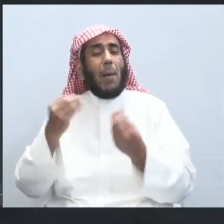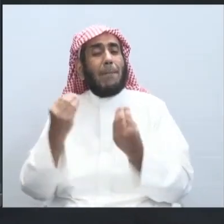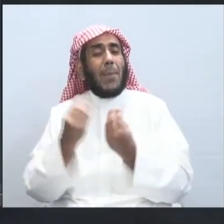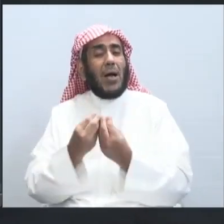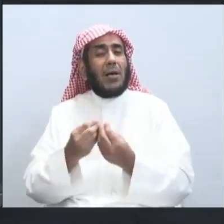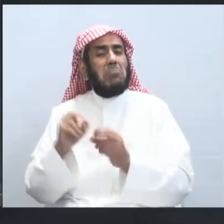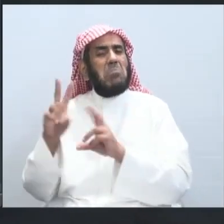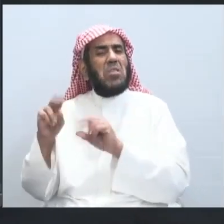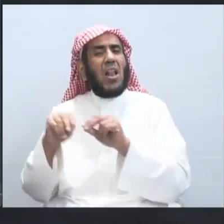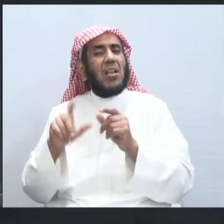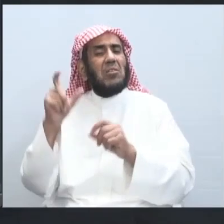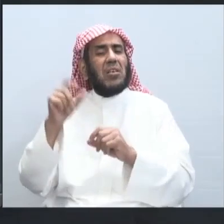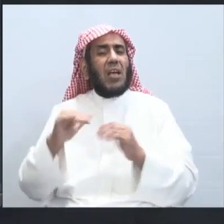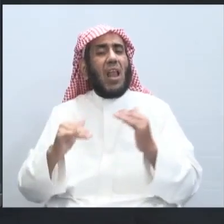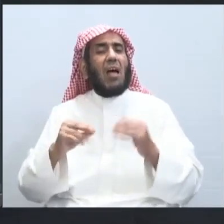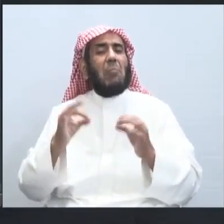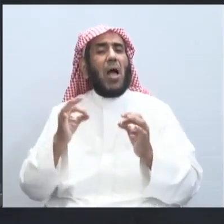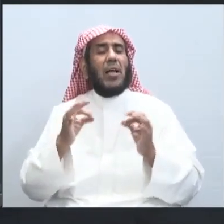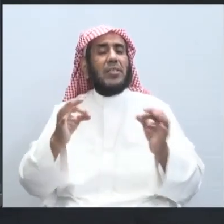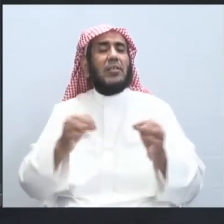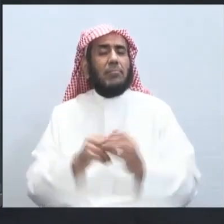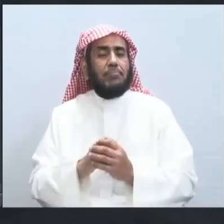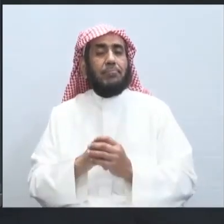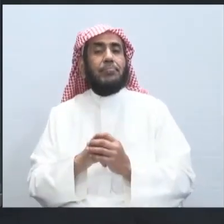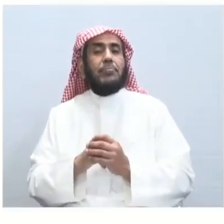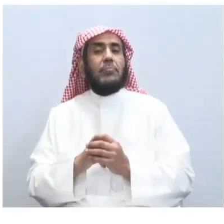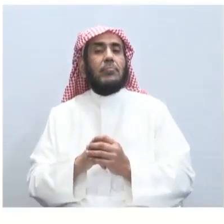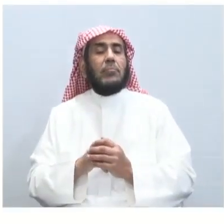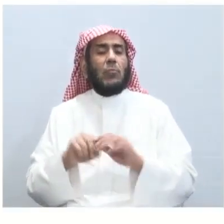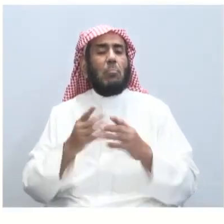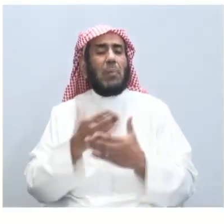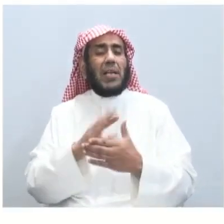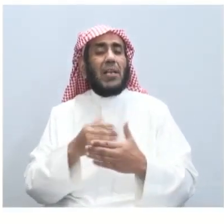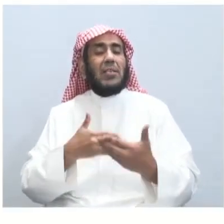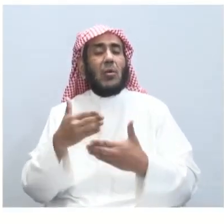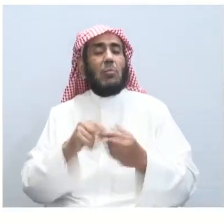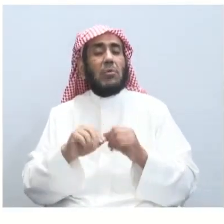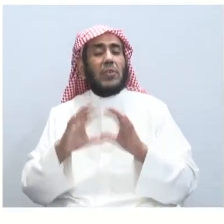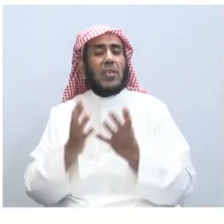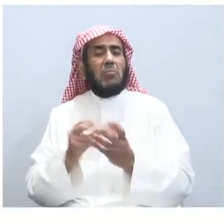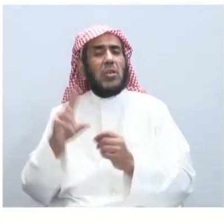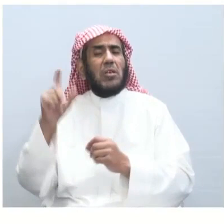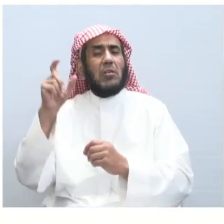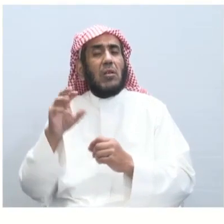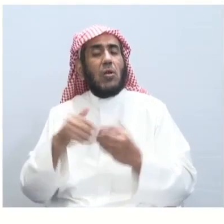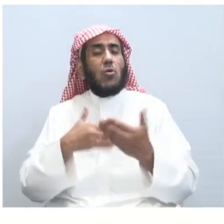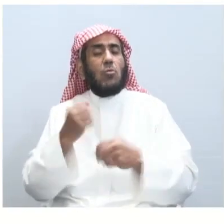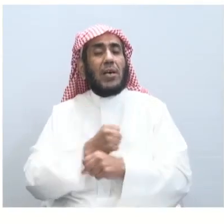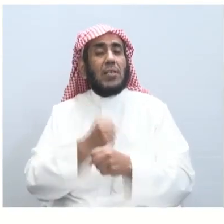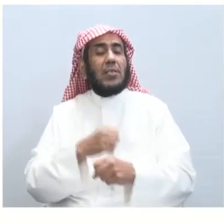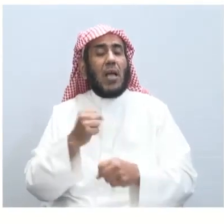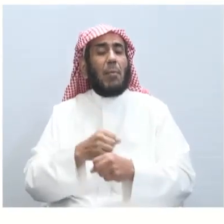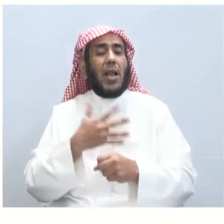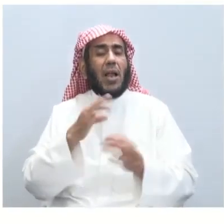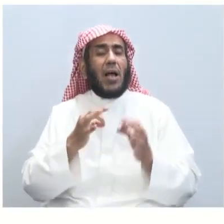شخصا اعتباريا عاديا او بينه وبين دوله بصفته شخص اعتباري يمارس اعمالا